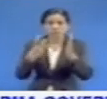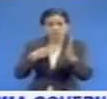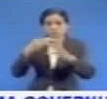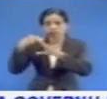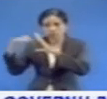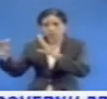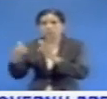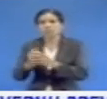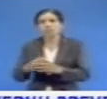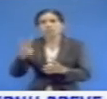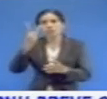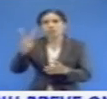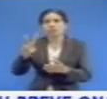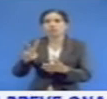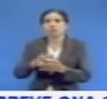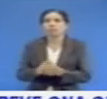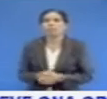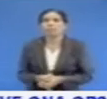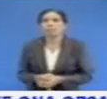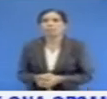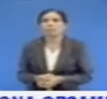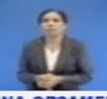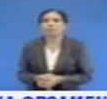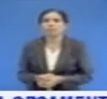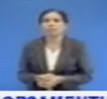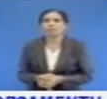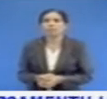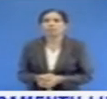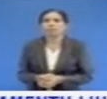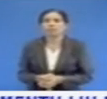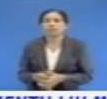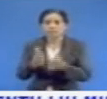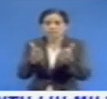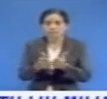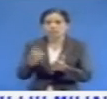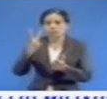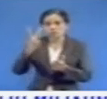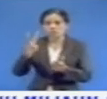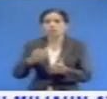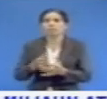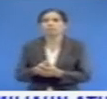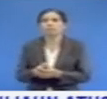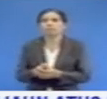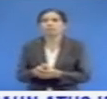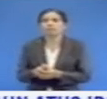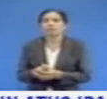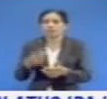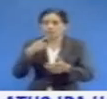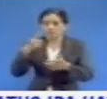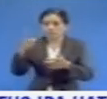mak oin hau mensi na katak tamu fali be korane. Ne mak ailo klarang ho terminal. Autor dari ne rekomenda ba